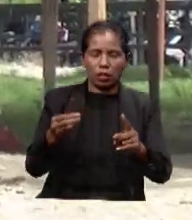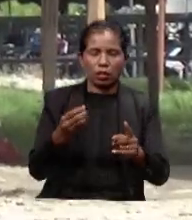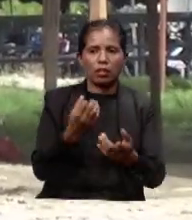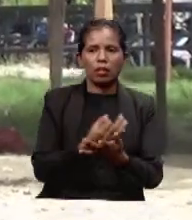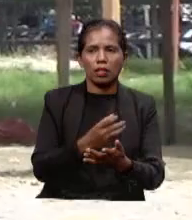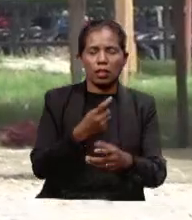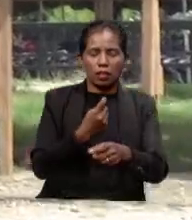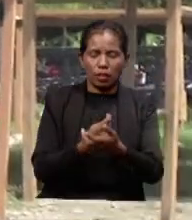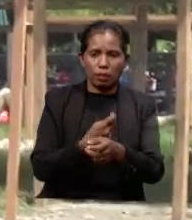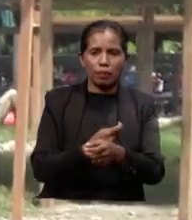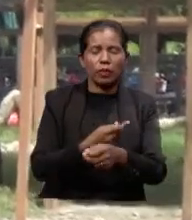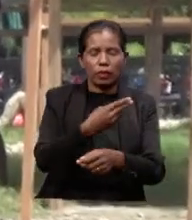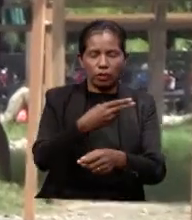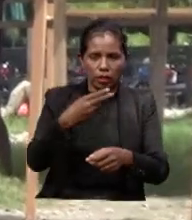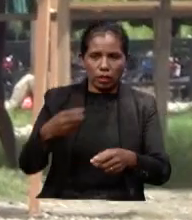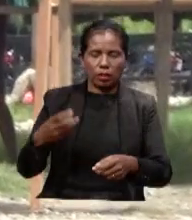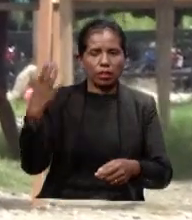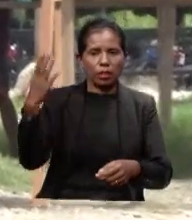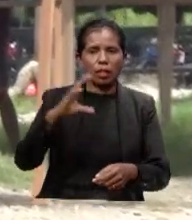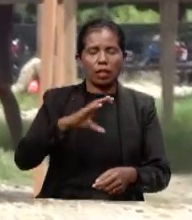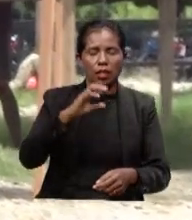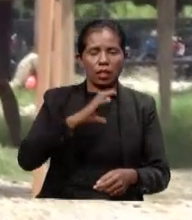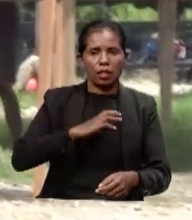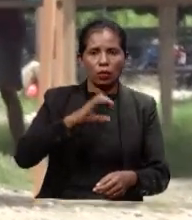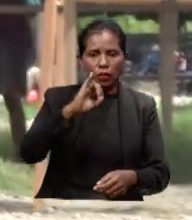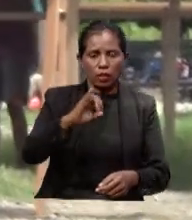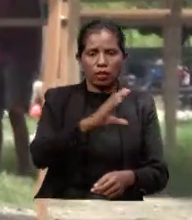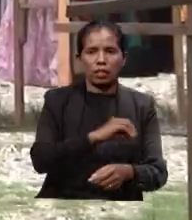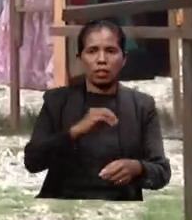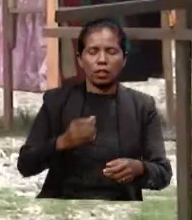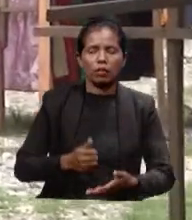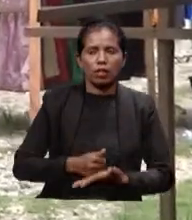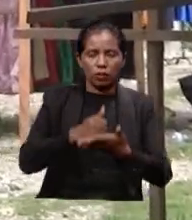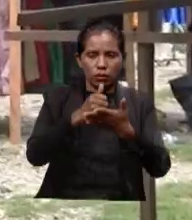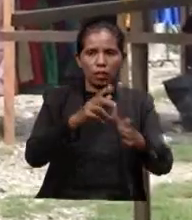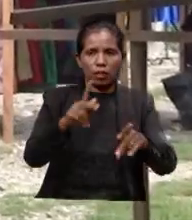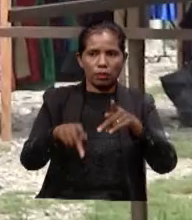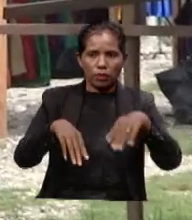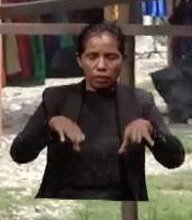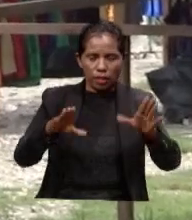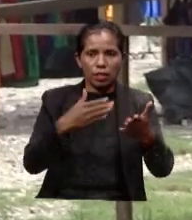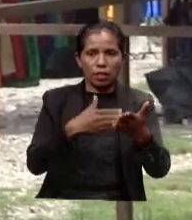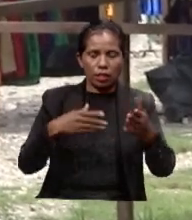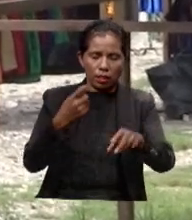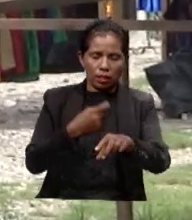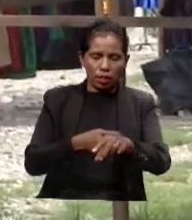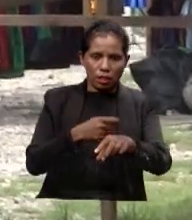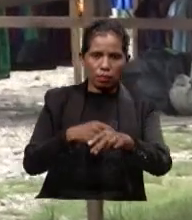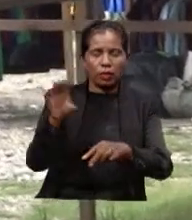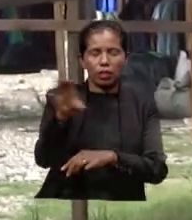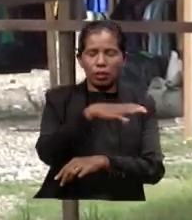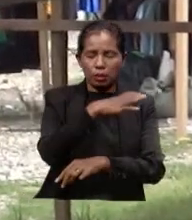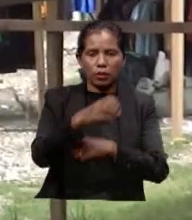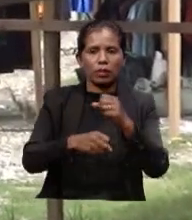tempo Indonesia, ia Kaikoli dili, atu facilita vendedor sira bele fansasan ia tempo loro natal no tinanfong. Tambah